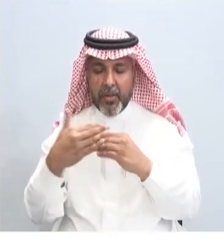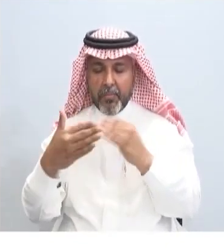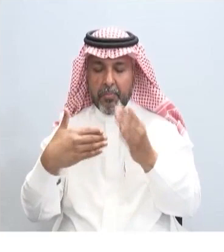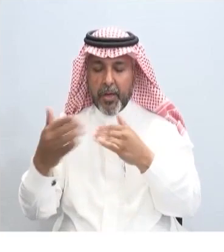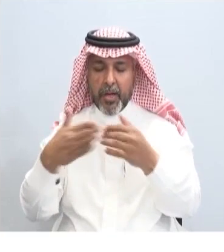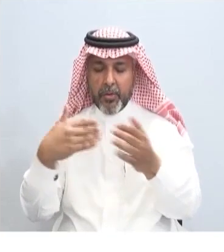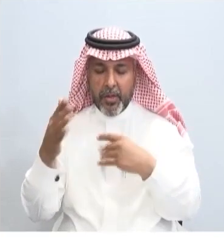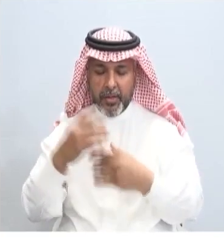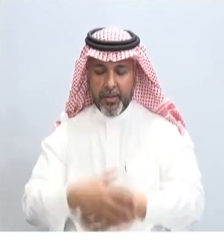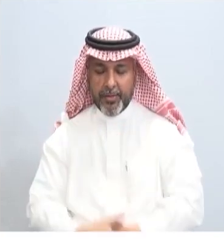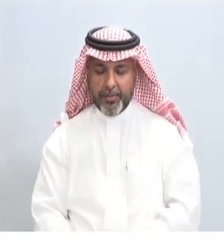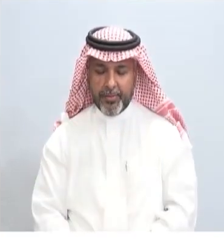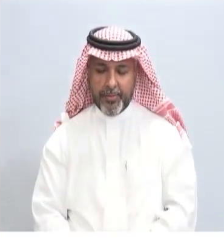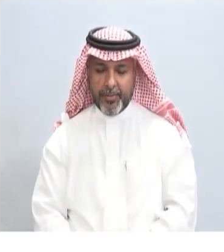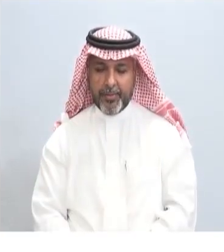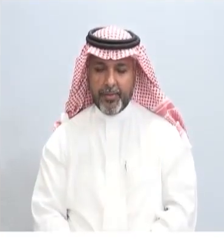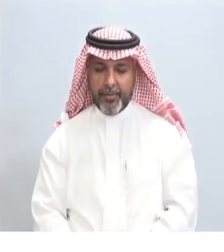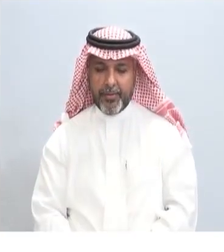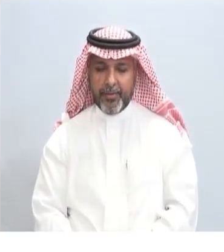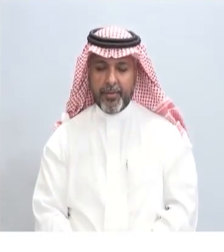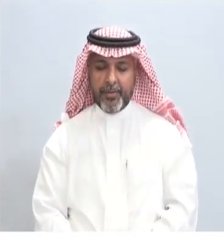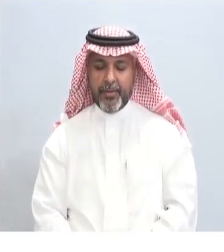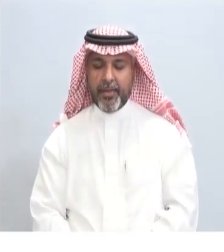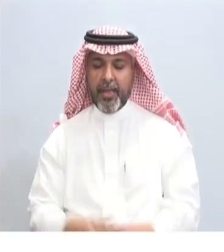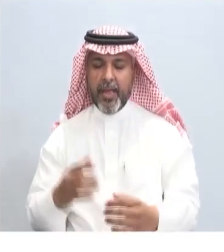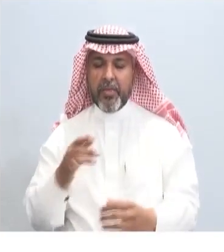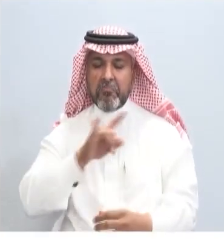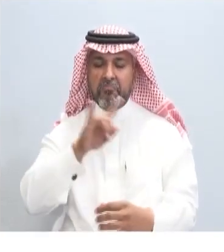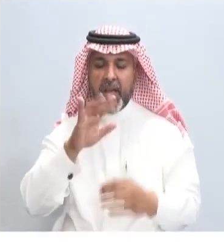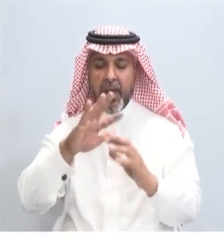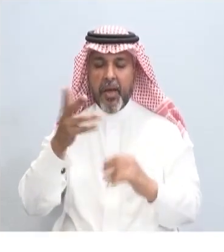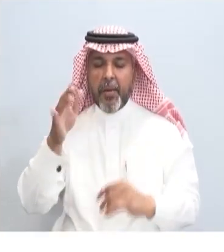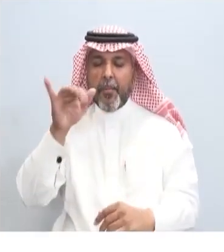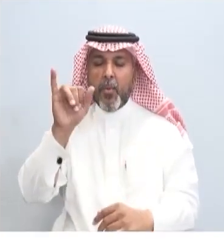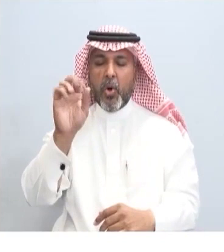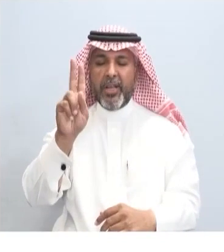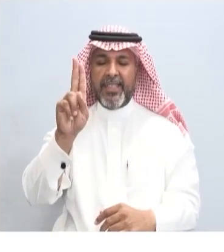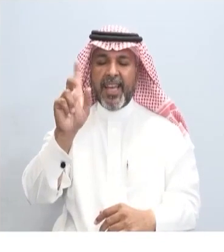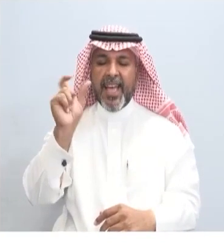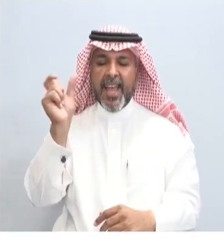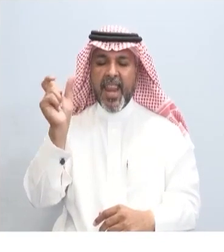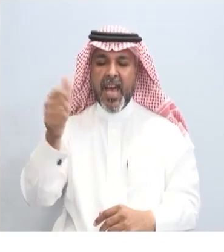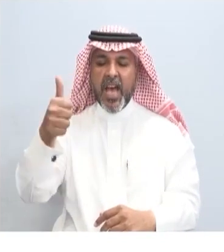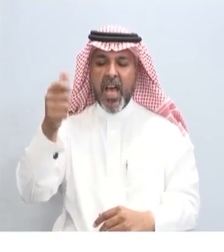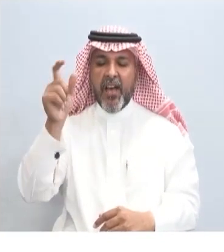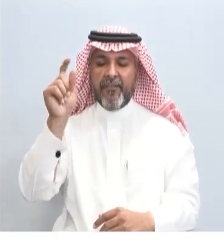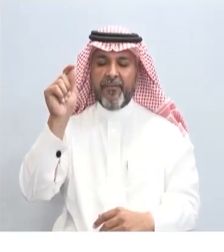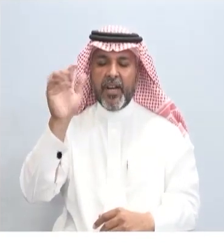الحادثتين سنقول ان الحادثتان متنافيان الحادثتان متنا